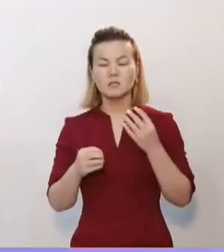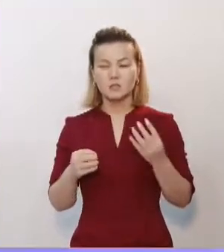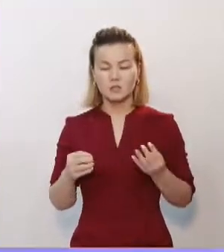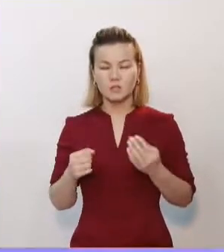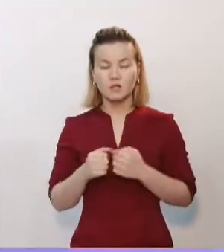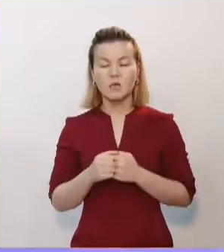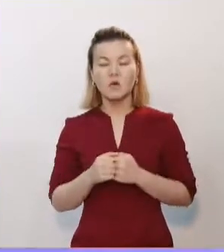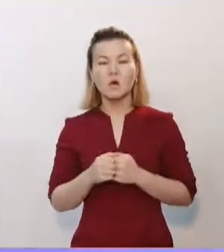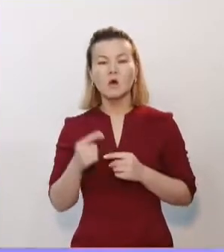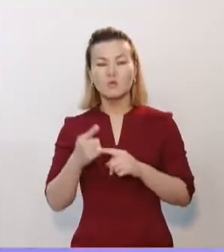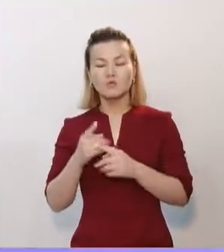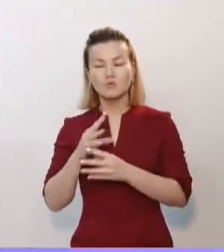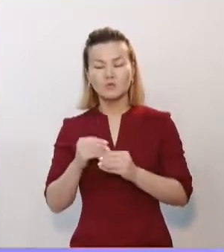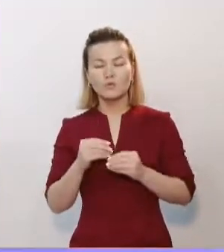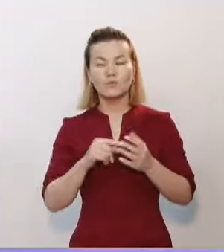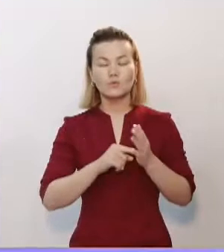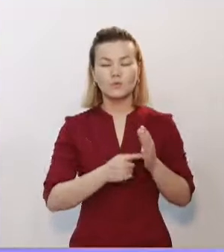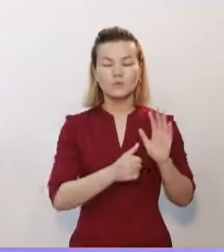Сумму умножим на 6.